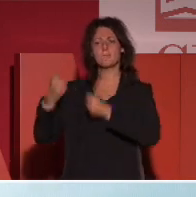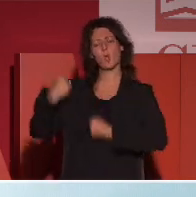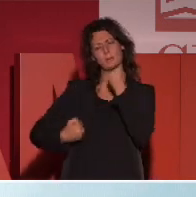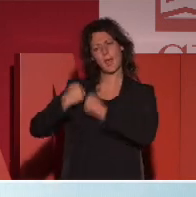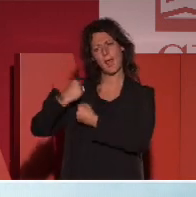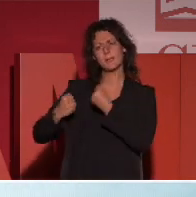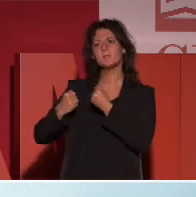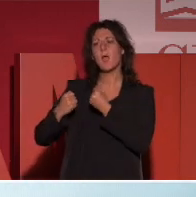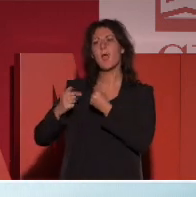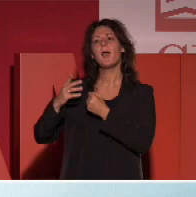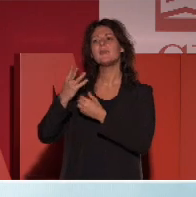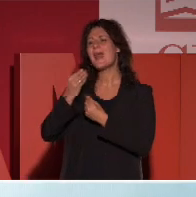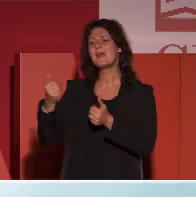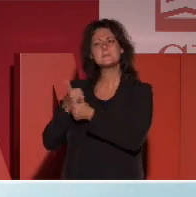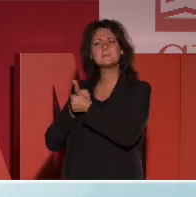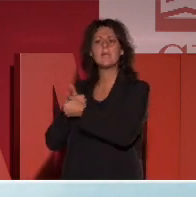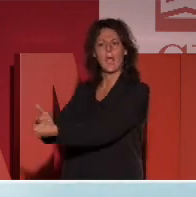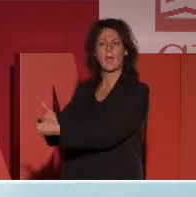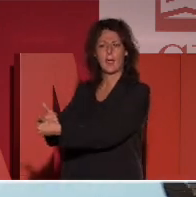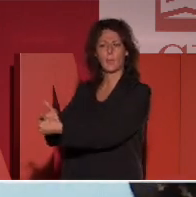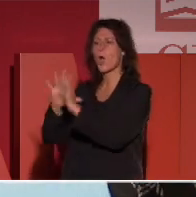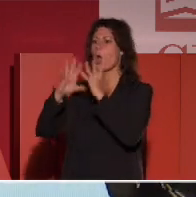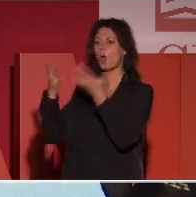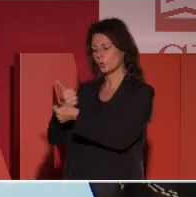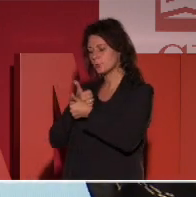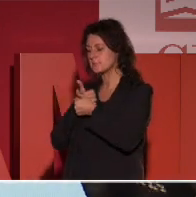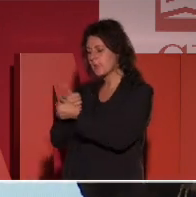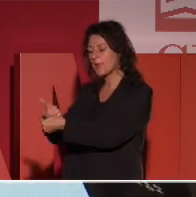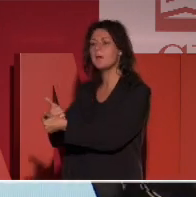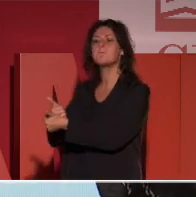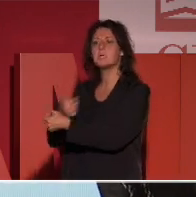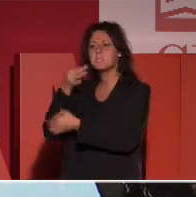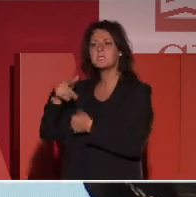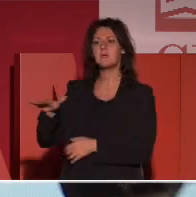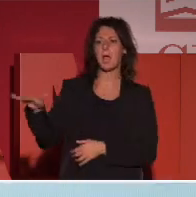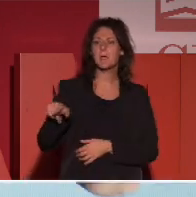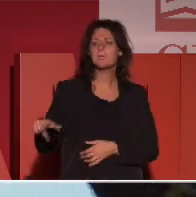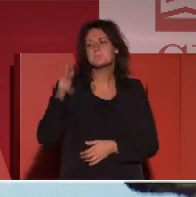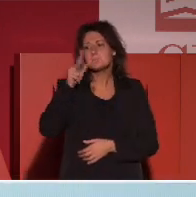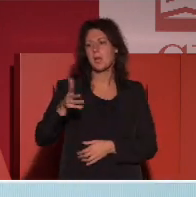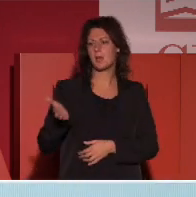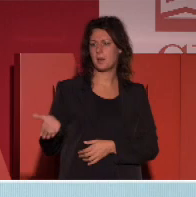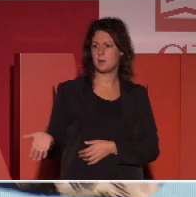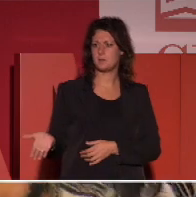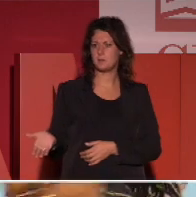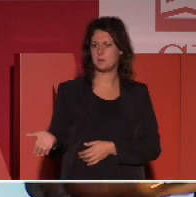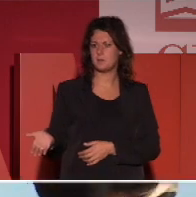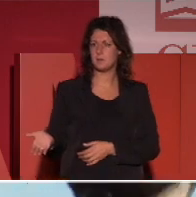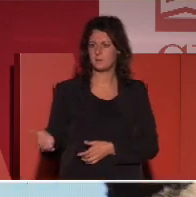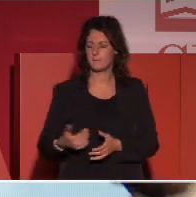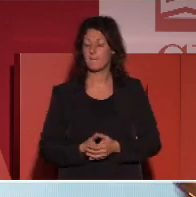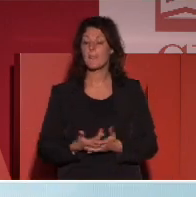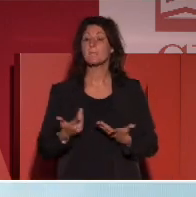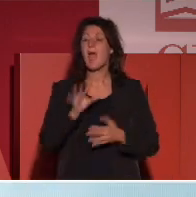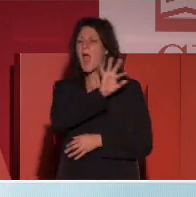è curioso è come se ci fosse perennemente un arroccarsi su posizioni per cui in teoria il nostro tutti